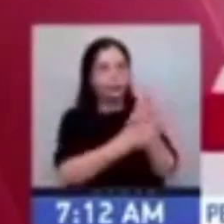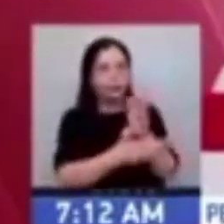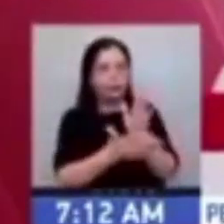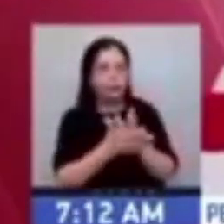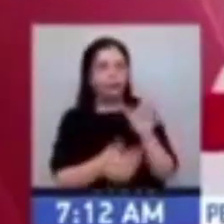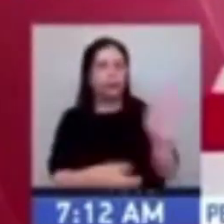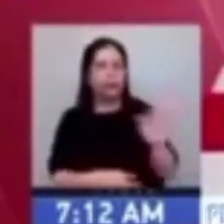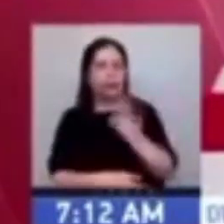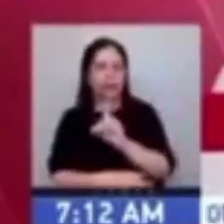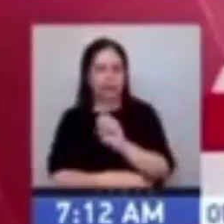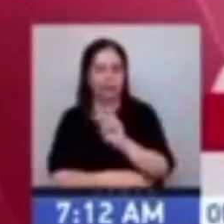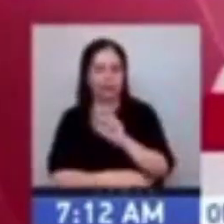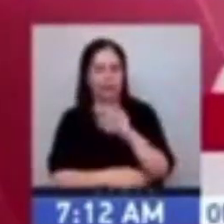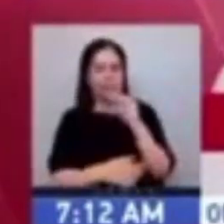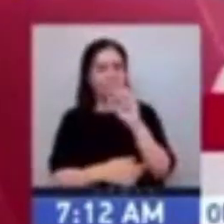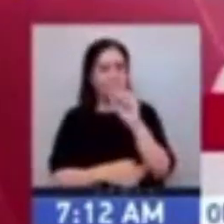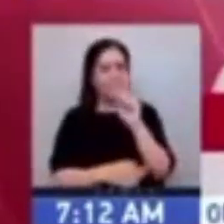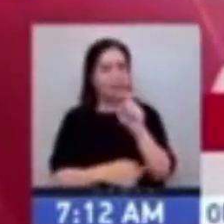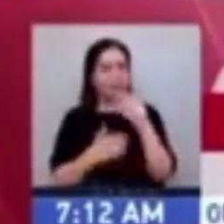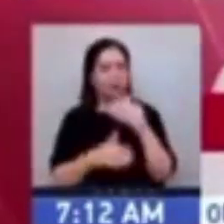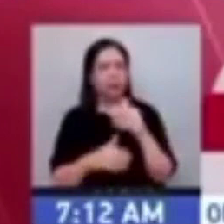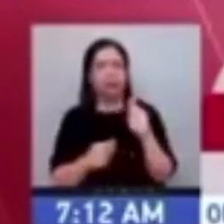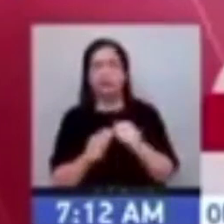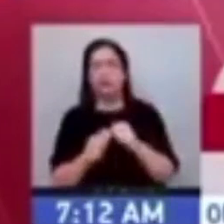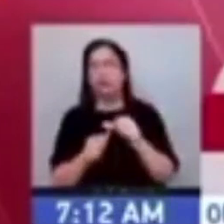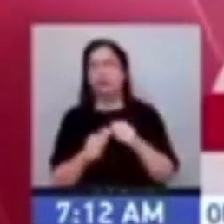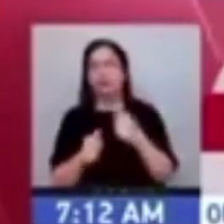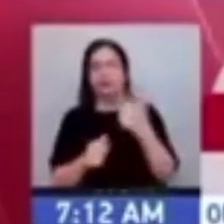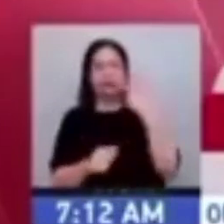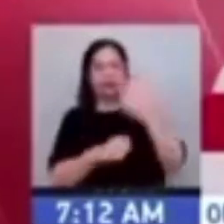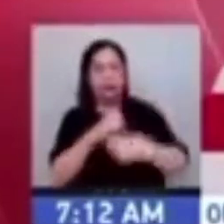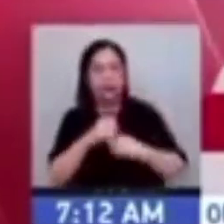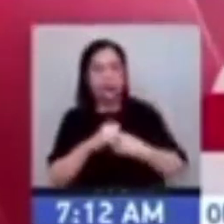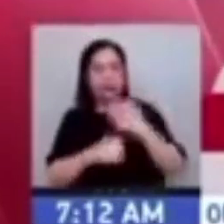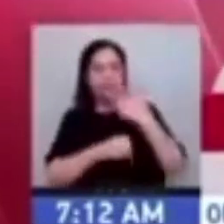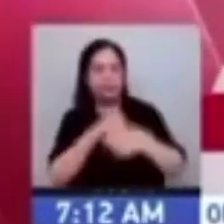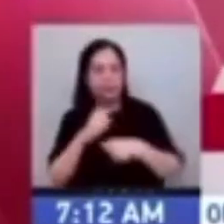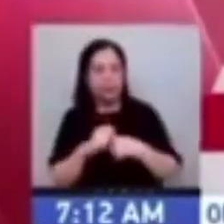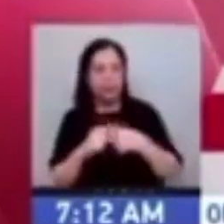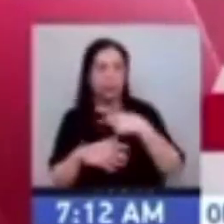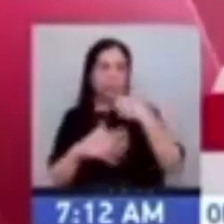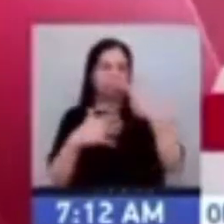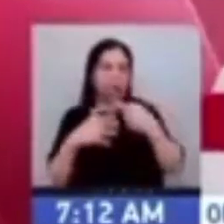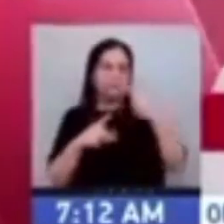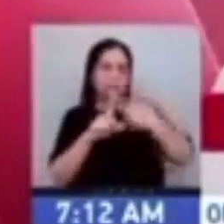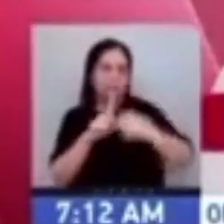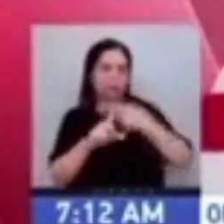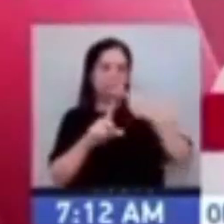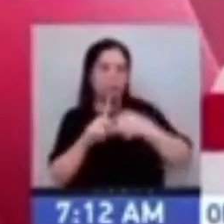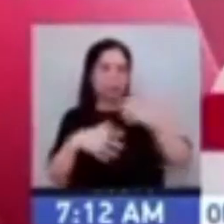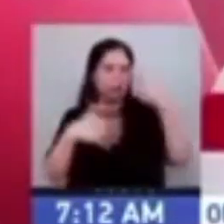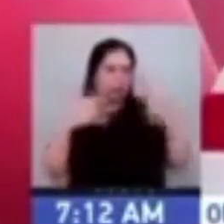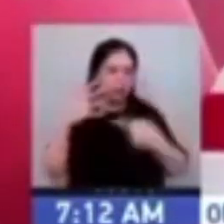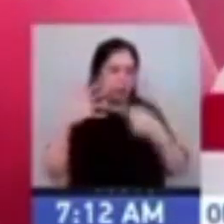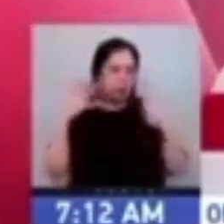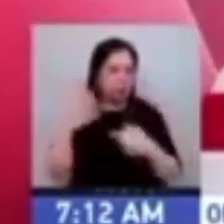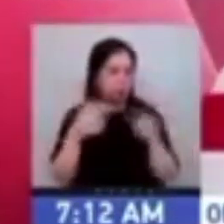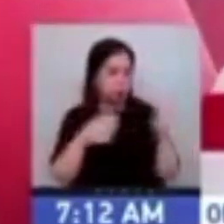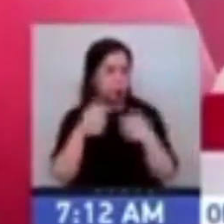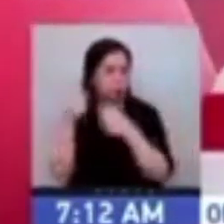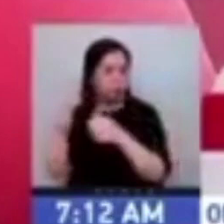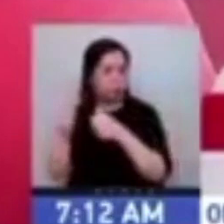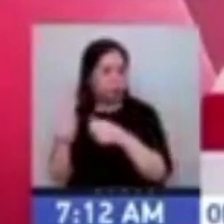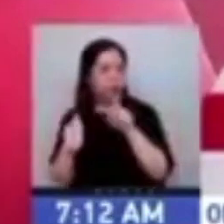Ang maximum nga po niya na every 3 years, ano po, at every other month, kailangan din po i-check yung inyong compliance sa condition ng